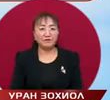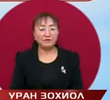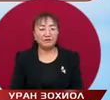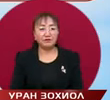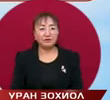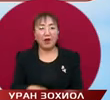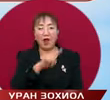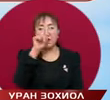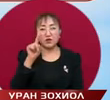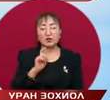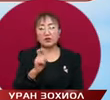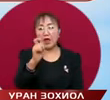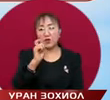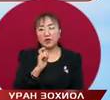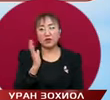Дараах асуултад хариулаараа